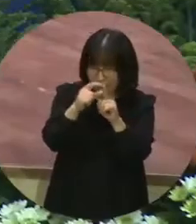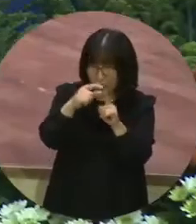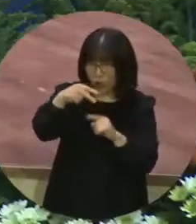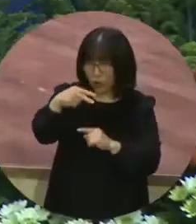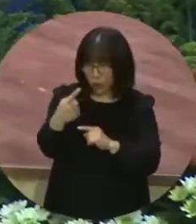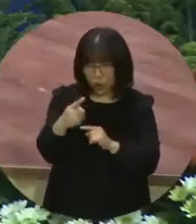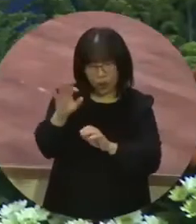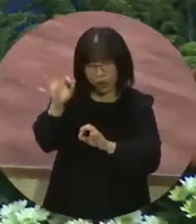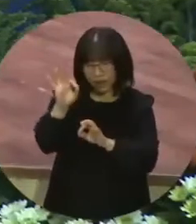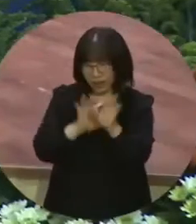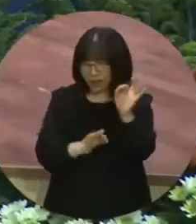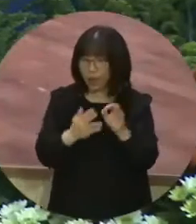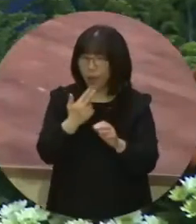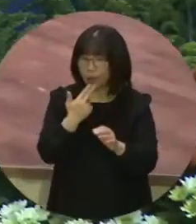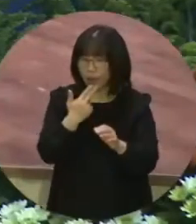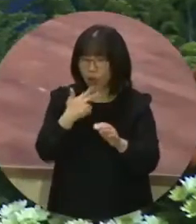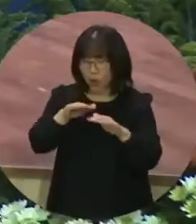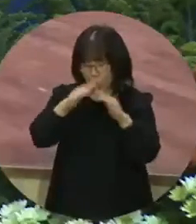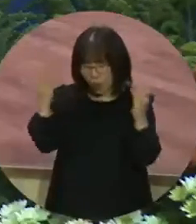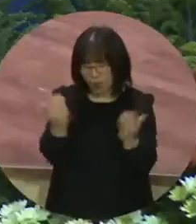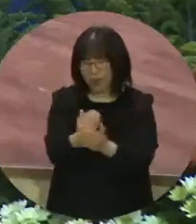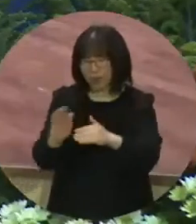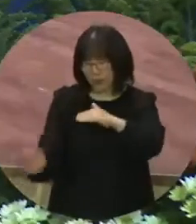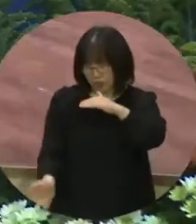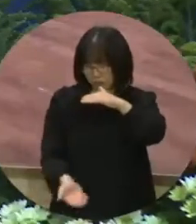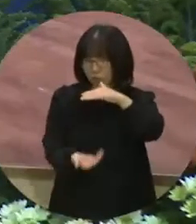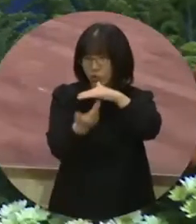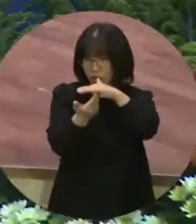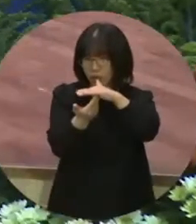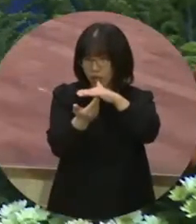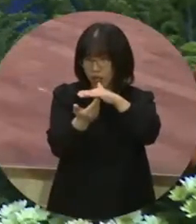다 성취된다는 의미가 담겨져 있어요.